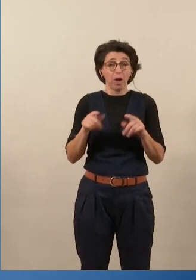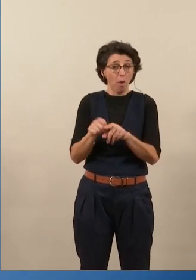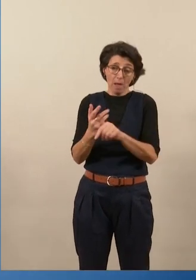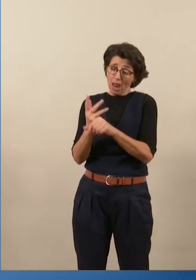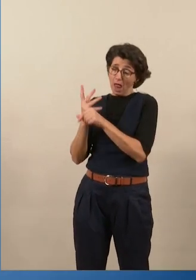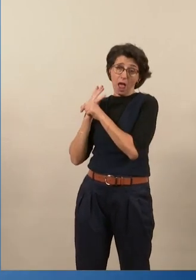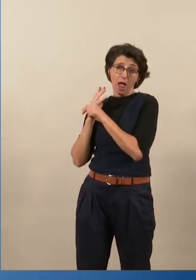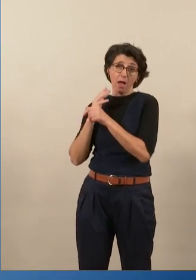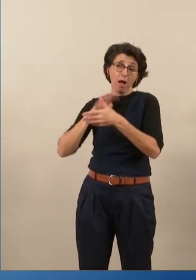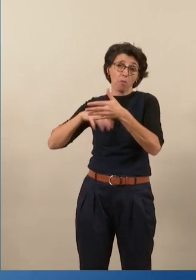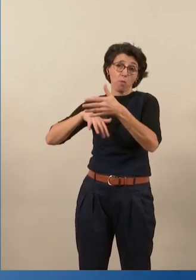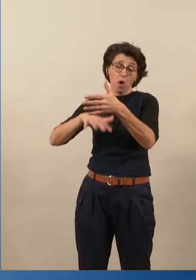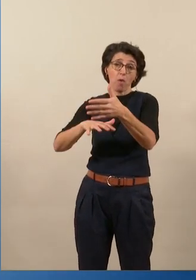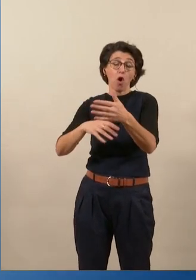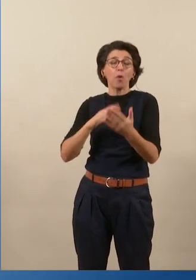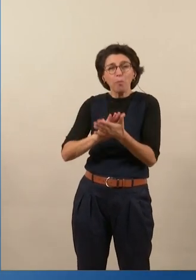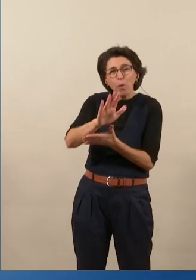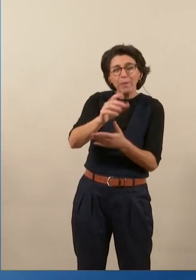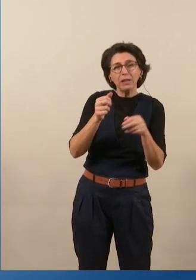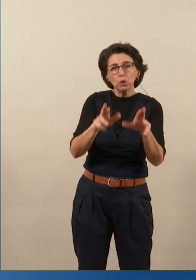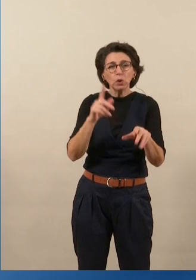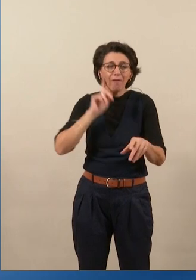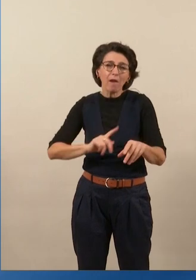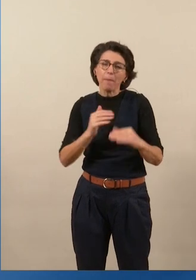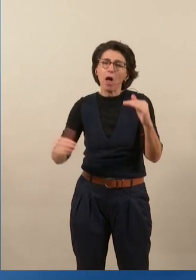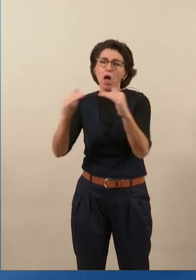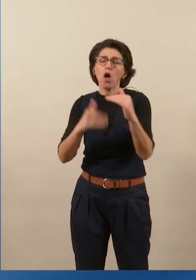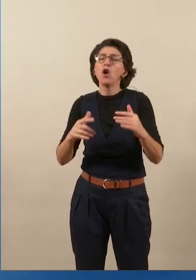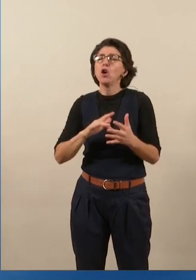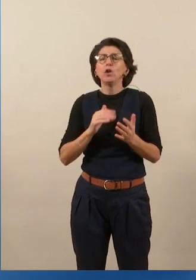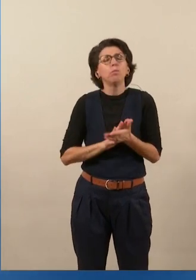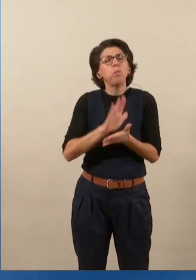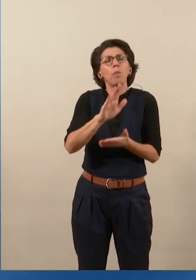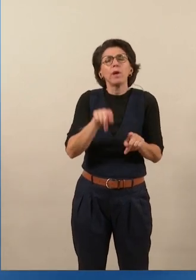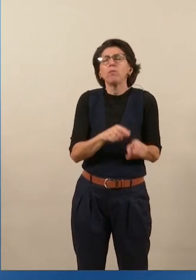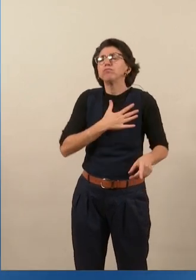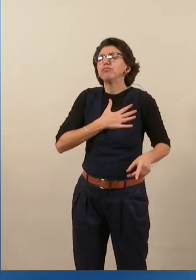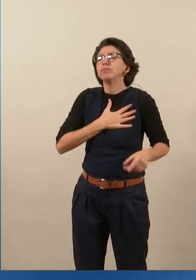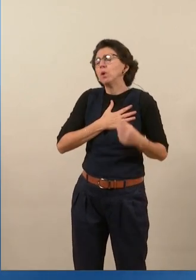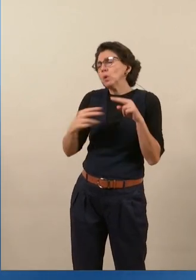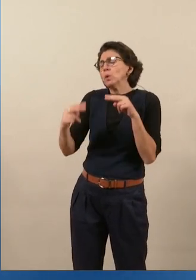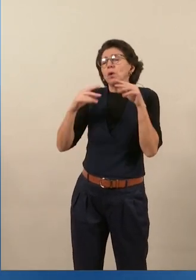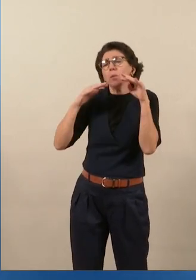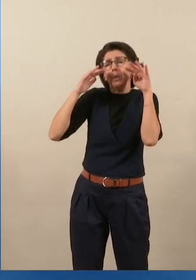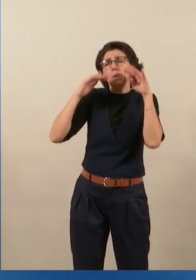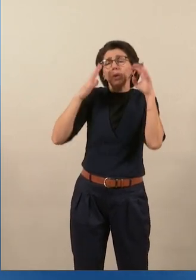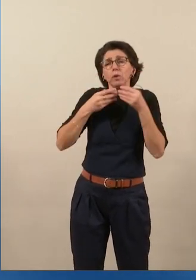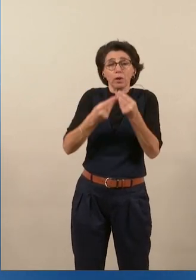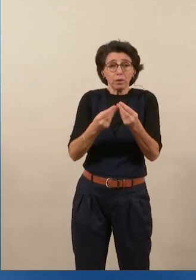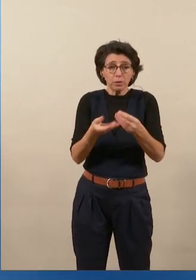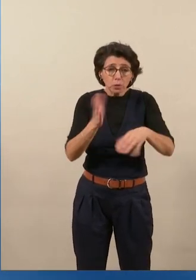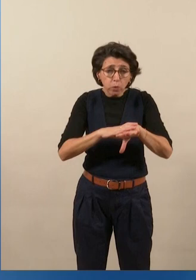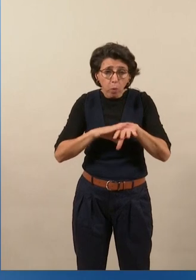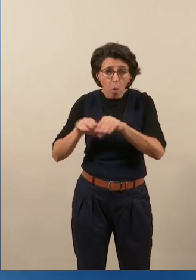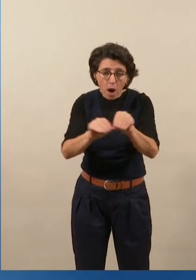promet des jours meilleurs pour les femmes et le tout le main sur le cœur et les yeux humides la lutte